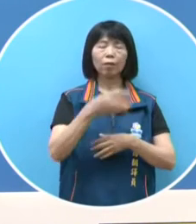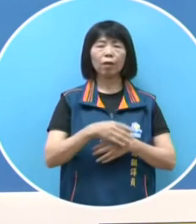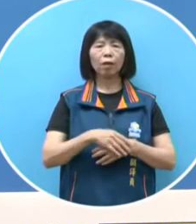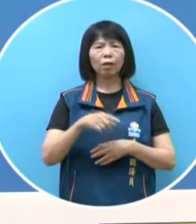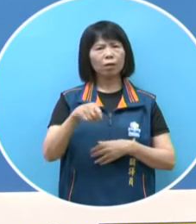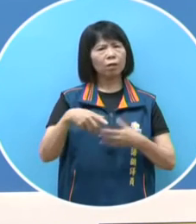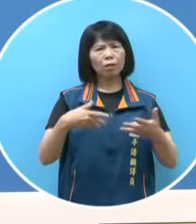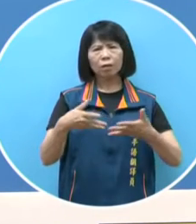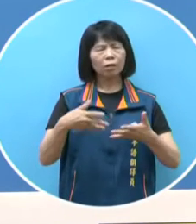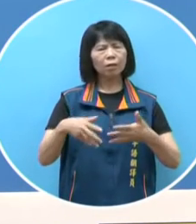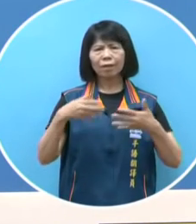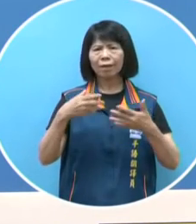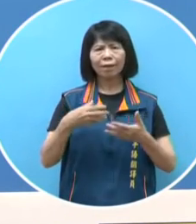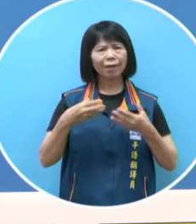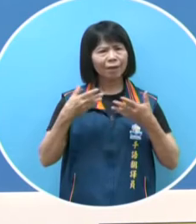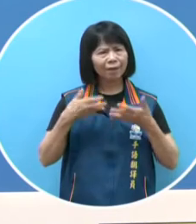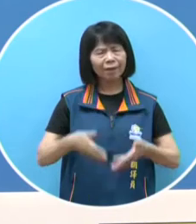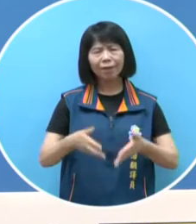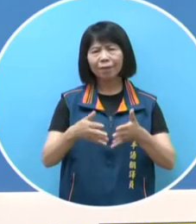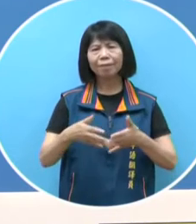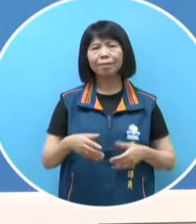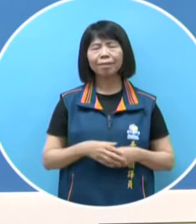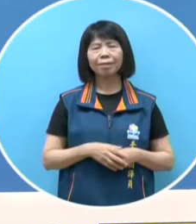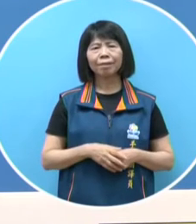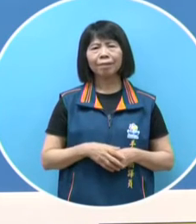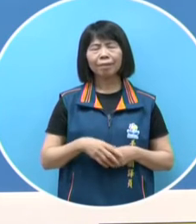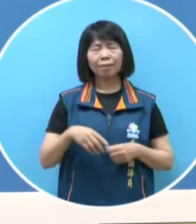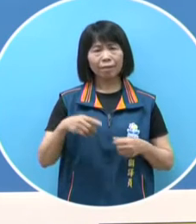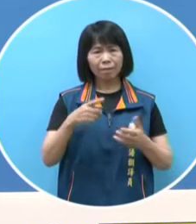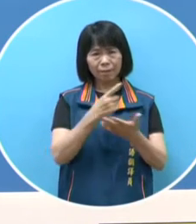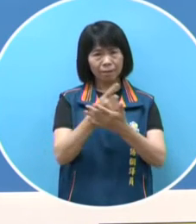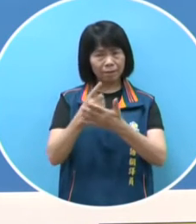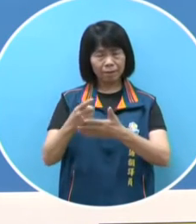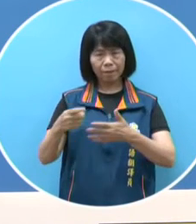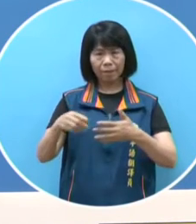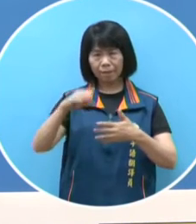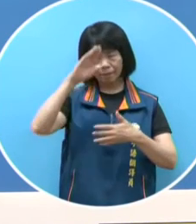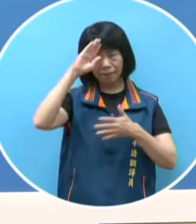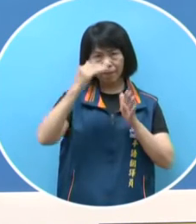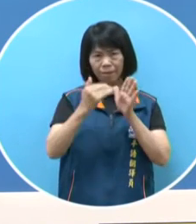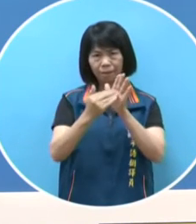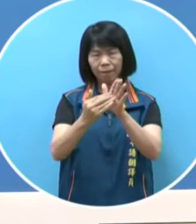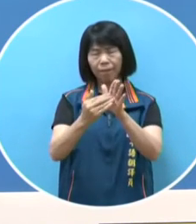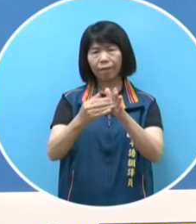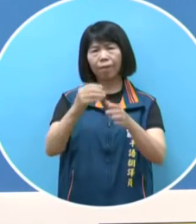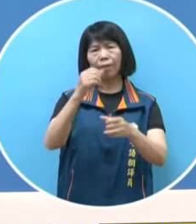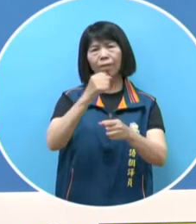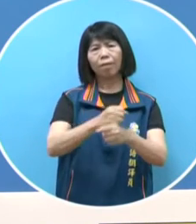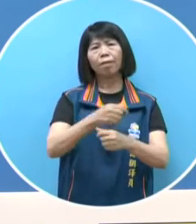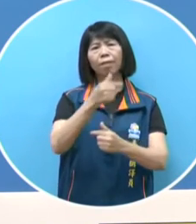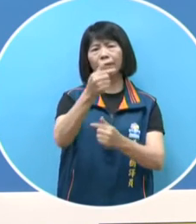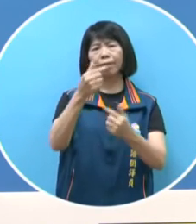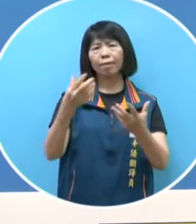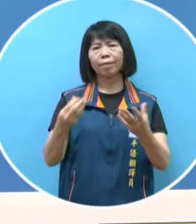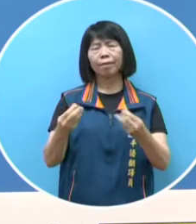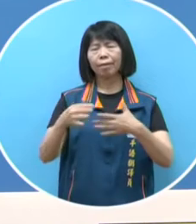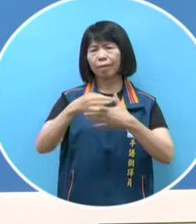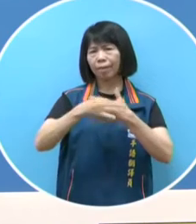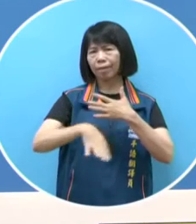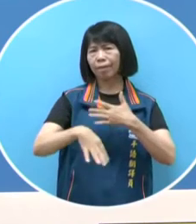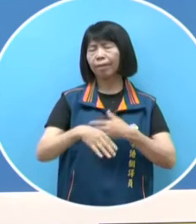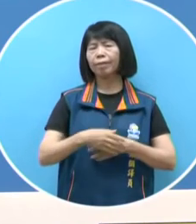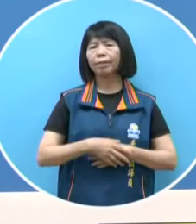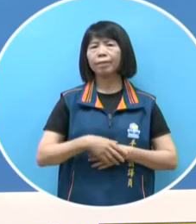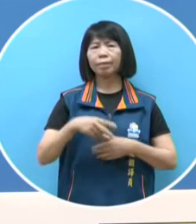憾，而且都是第一个，我们个人的防疫没有做到位；第二个，我们在